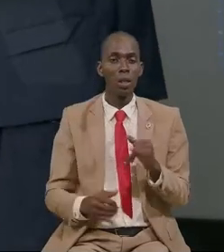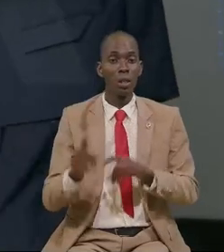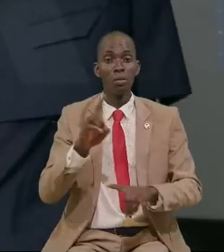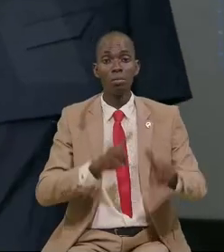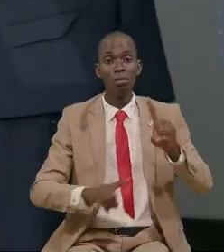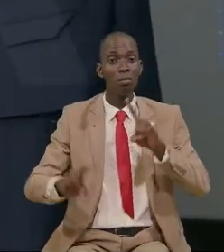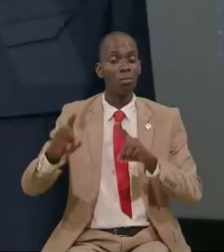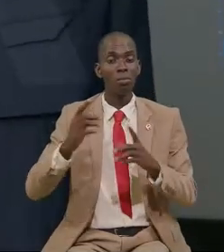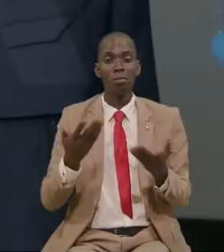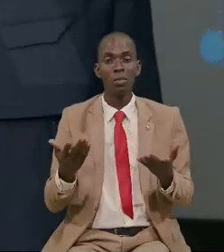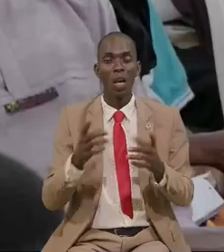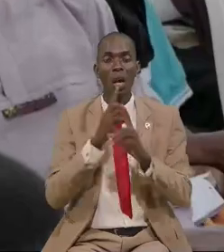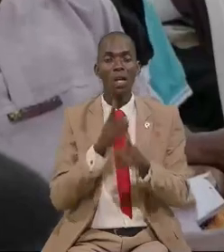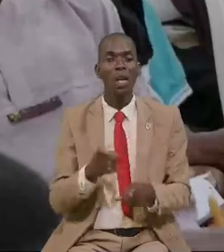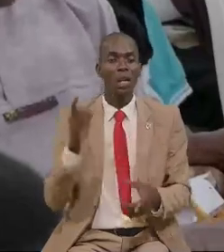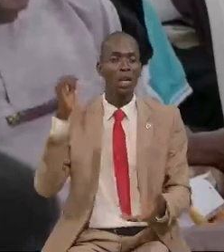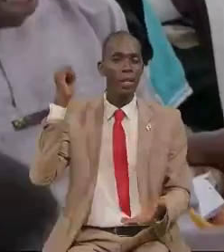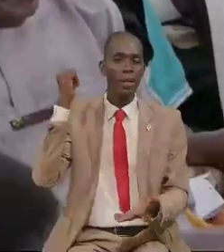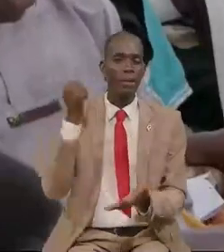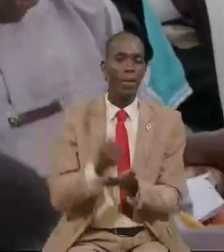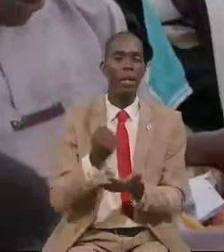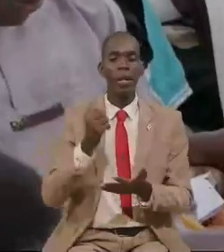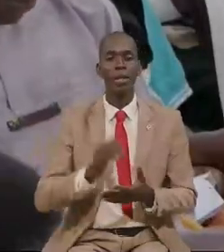et quelqu'un crie, amen.